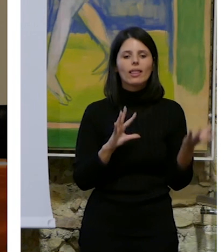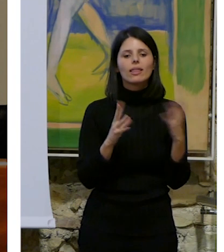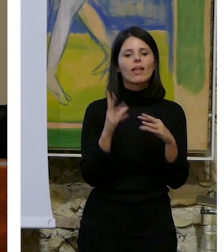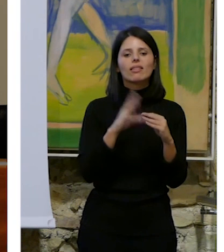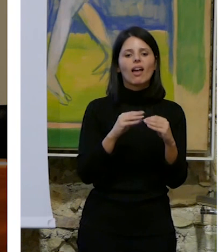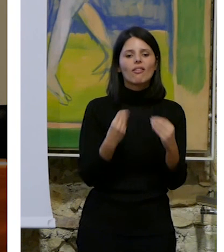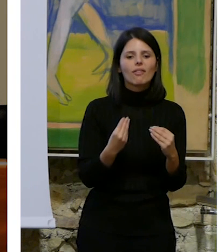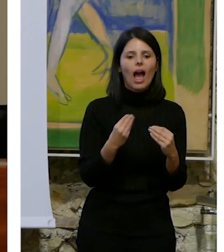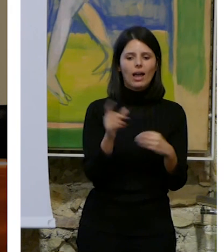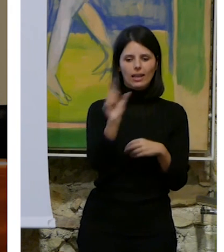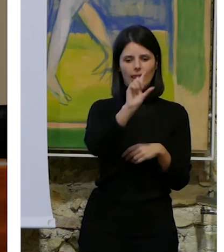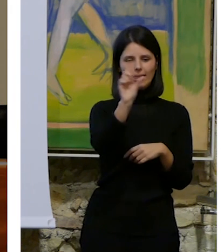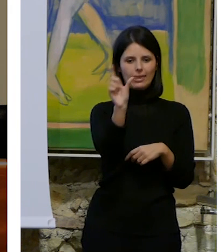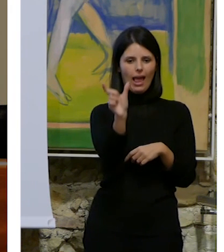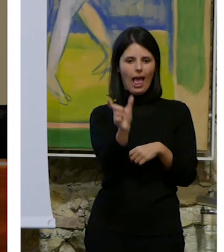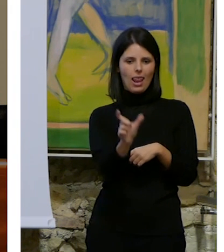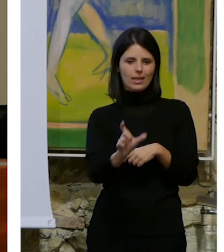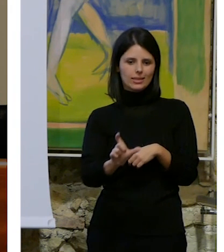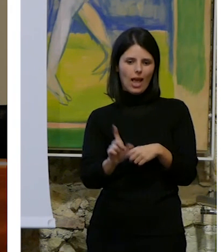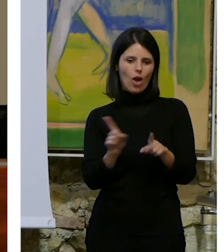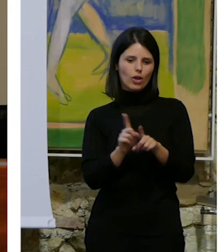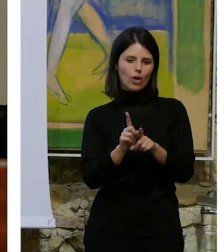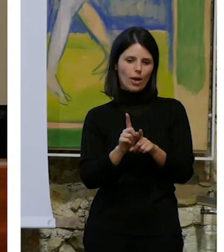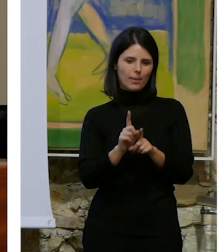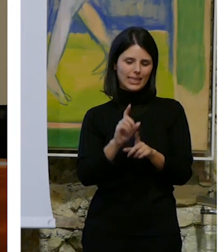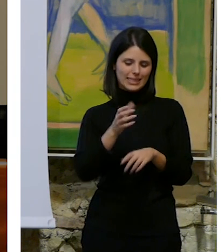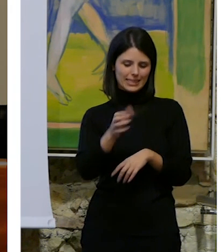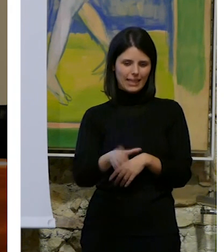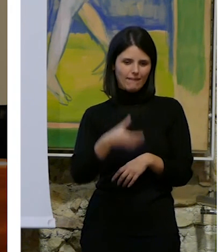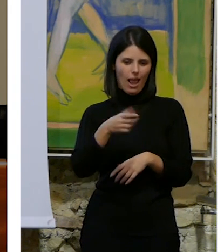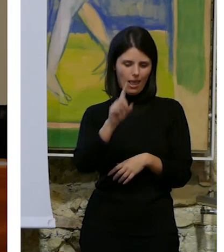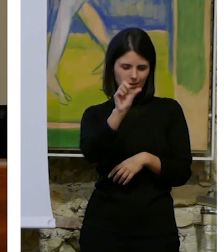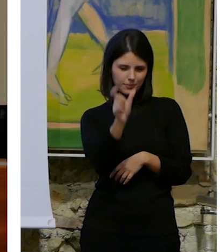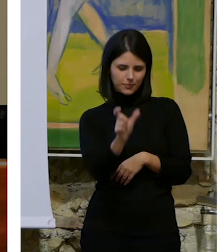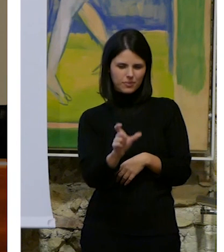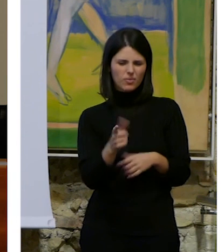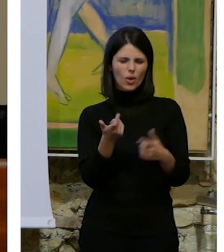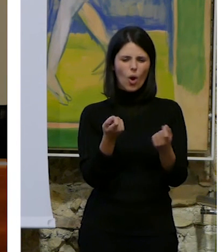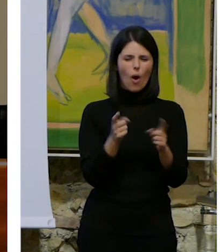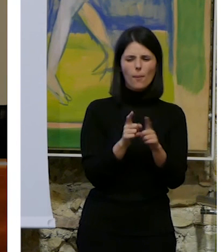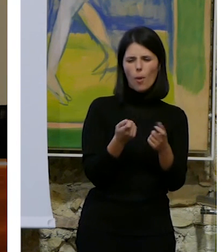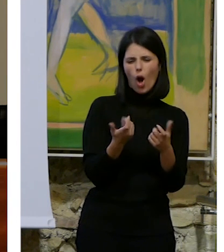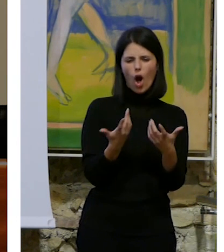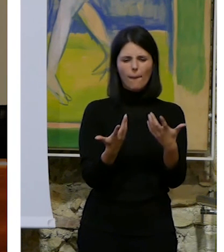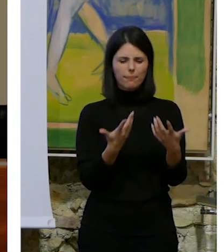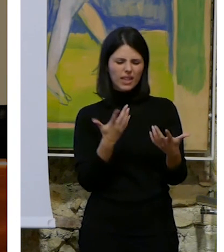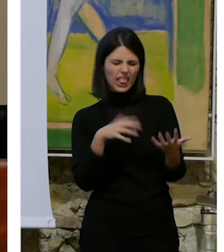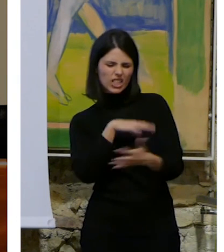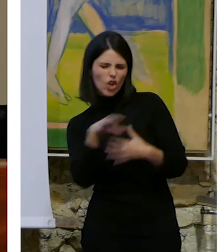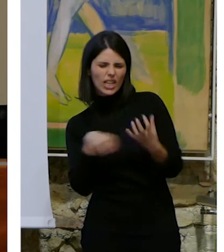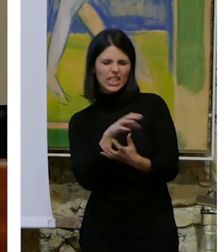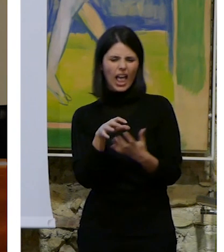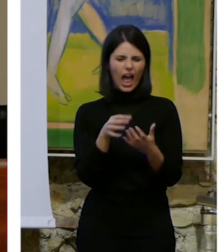forma di stivale. Questa forma di stivale la fece un po' rustica, un po'